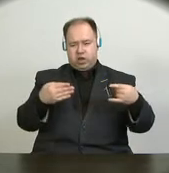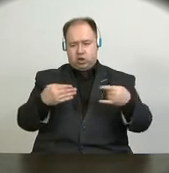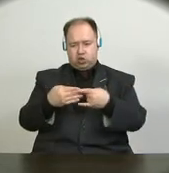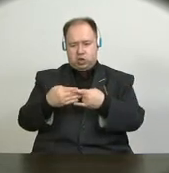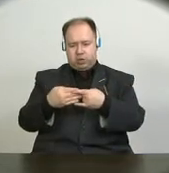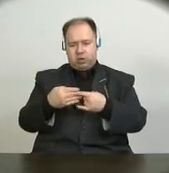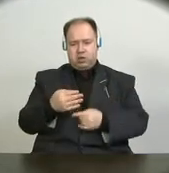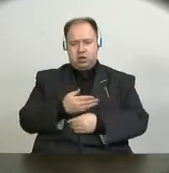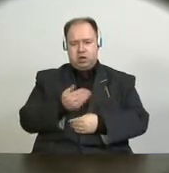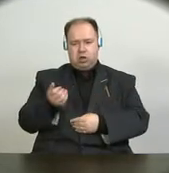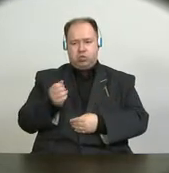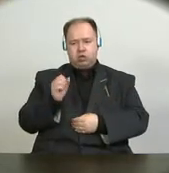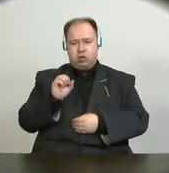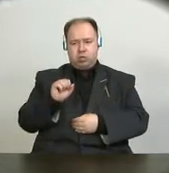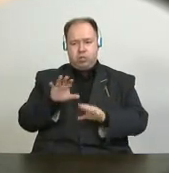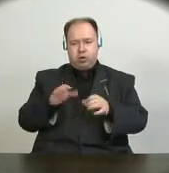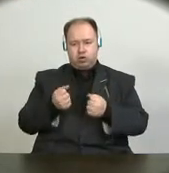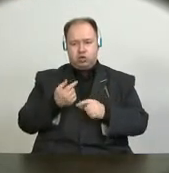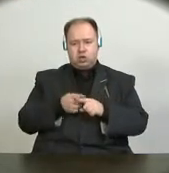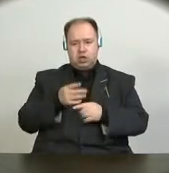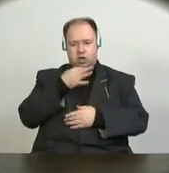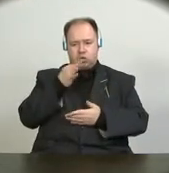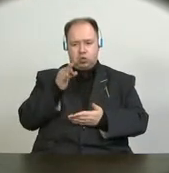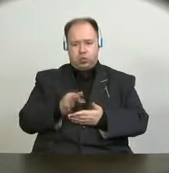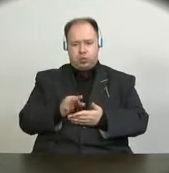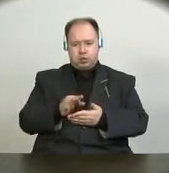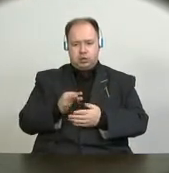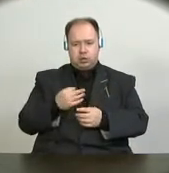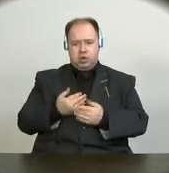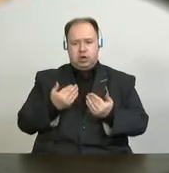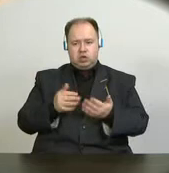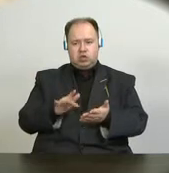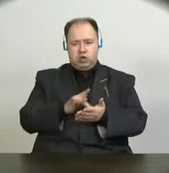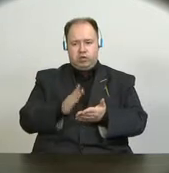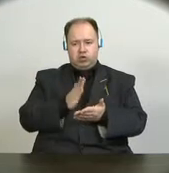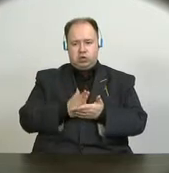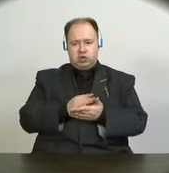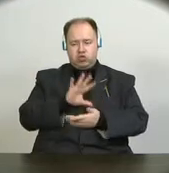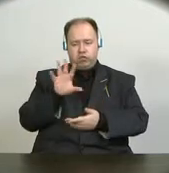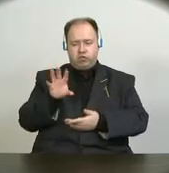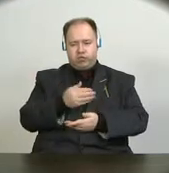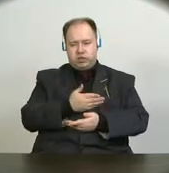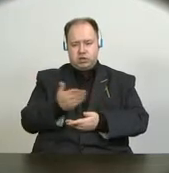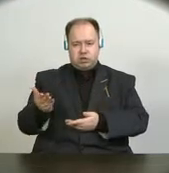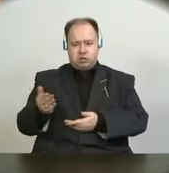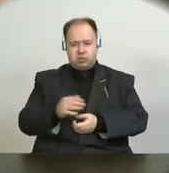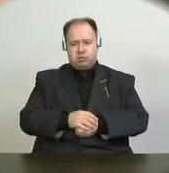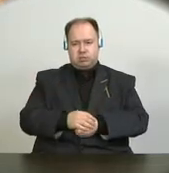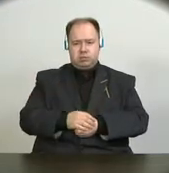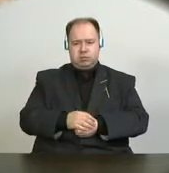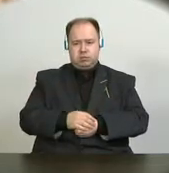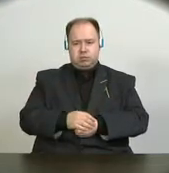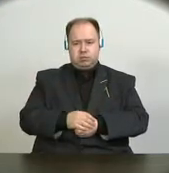можете получать весь этот опыт таким образом в принципе так как телефонный на сегодня есть уже практически у всех да можно